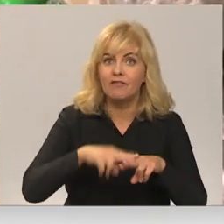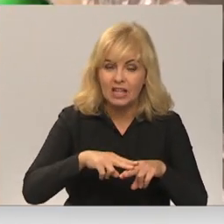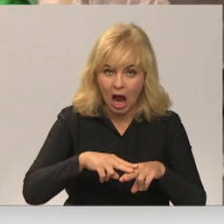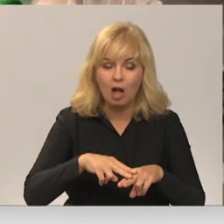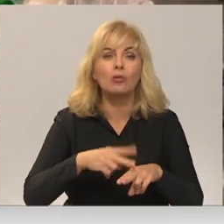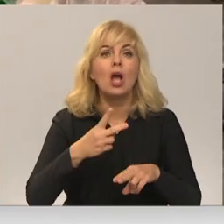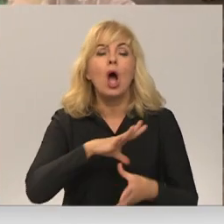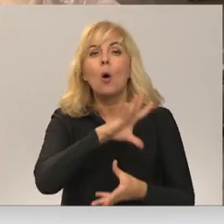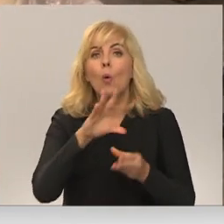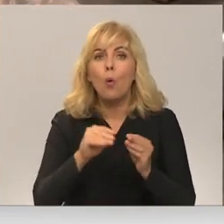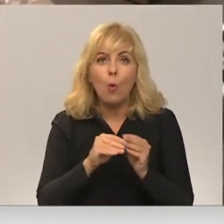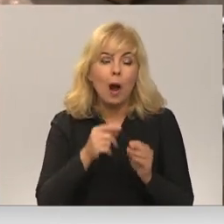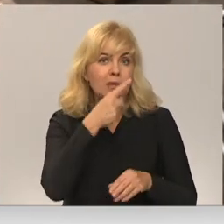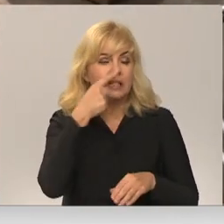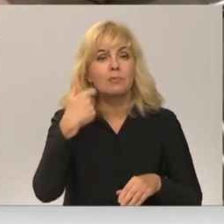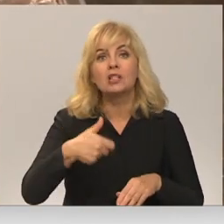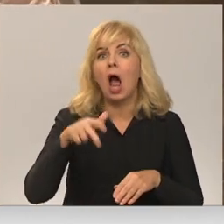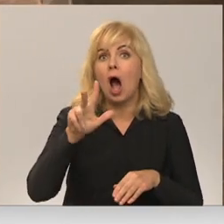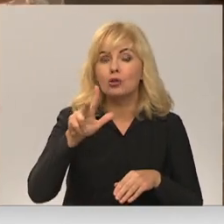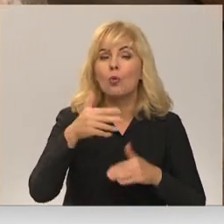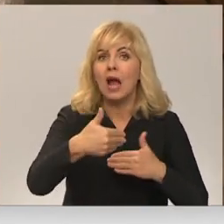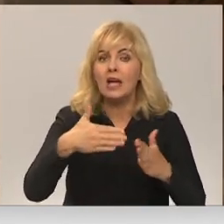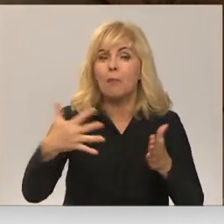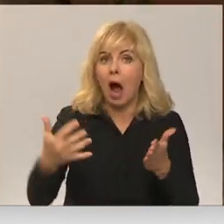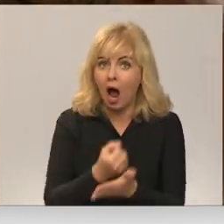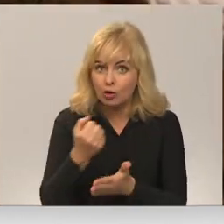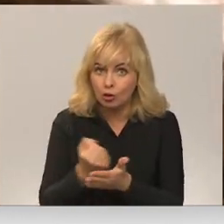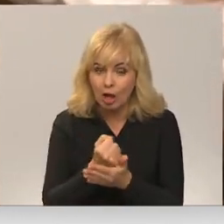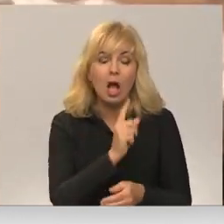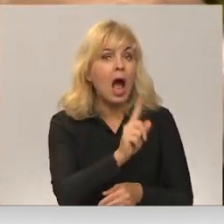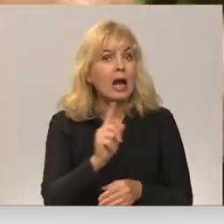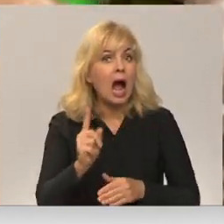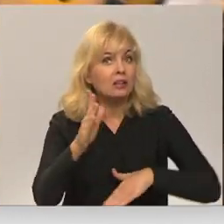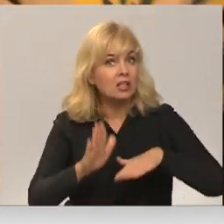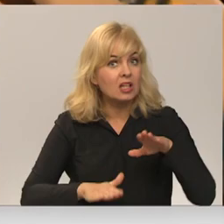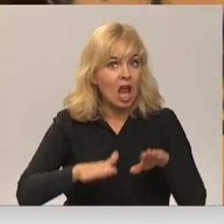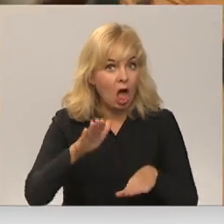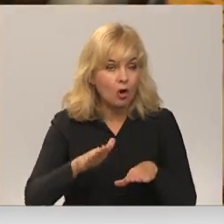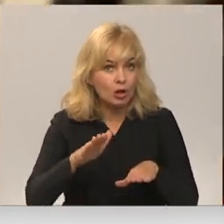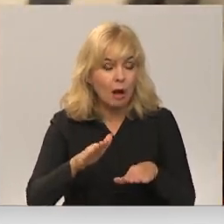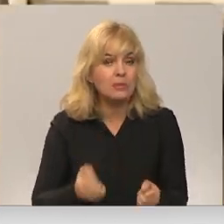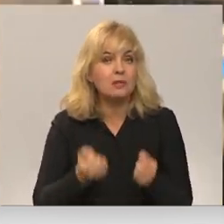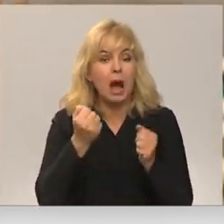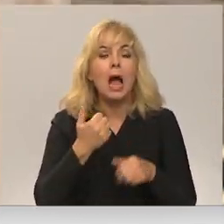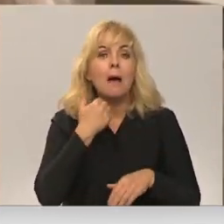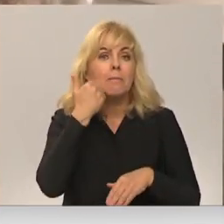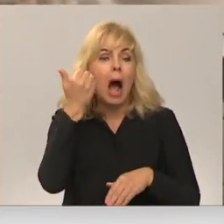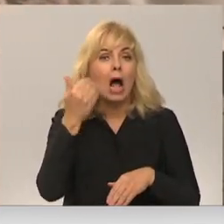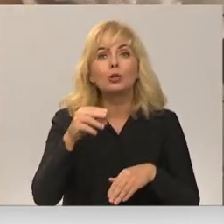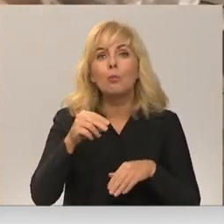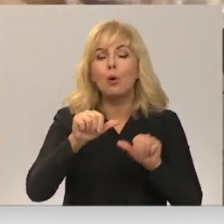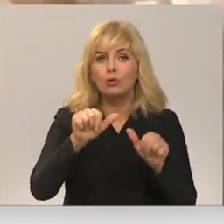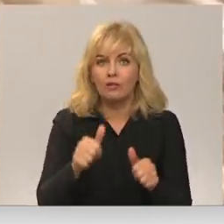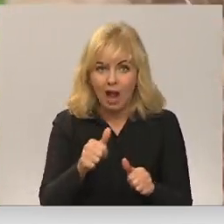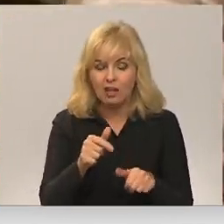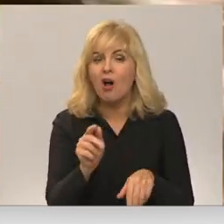izņēmusi kopumā 168 iepakojumus. Katrs aptuveni kilograms smags ar baltu pulverveidu vielu, kas